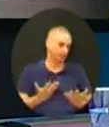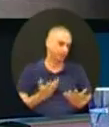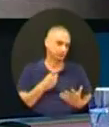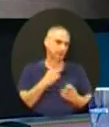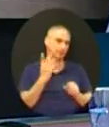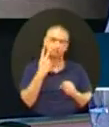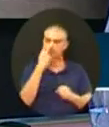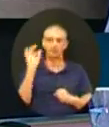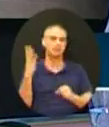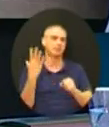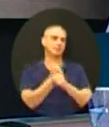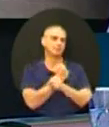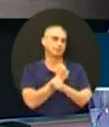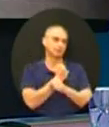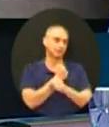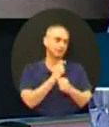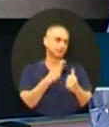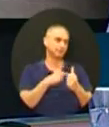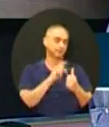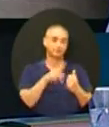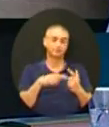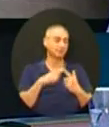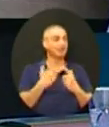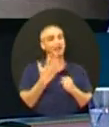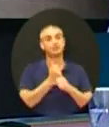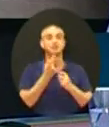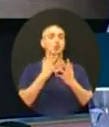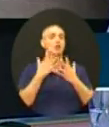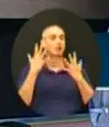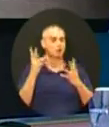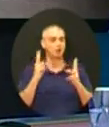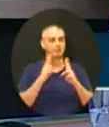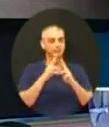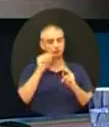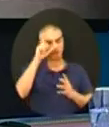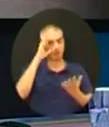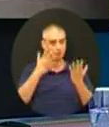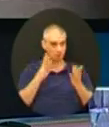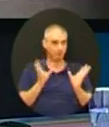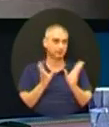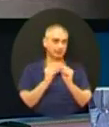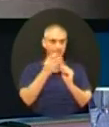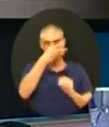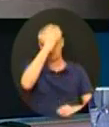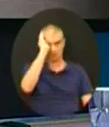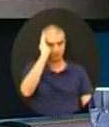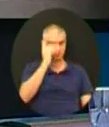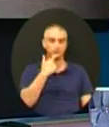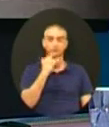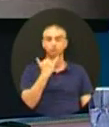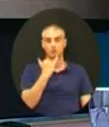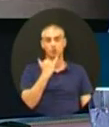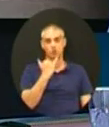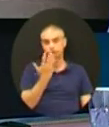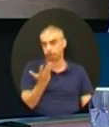הישג. יתרה מזאת, ההישג הגדול עוד יותר זה המפגש של אבו מאזן מול טראמפ. נכון